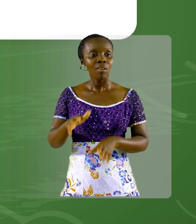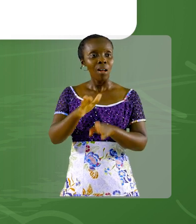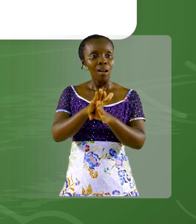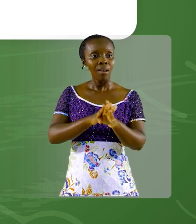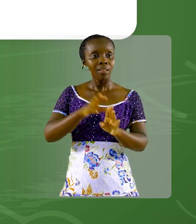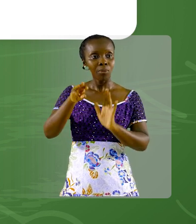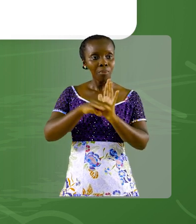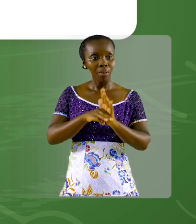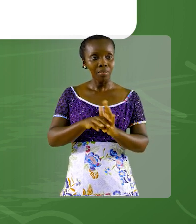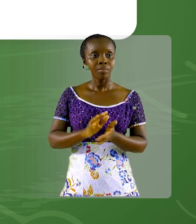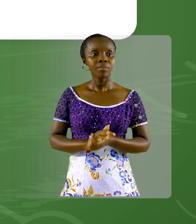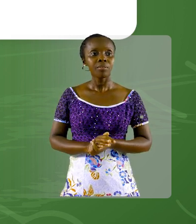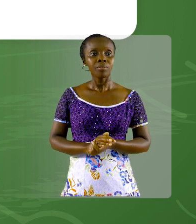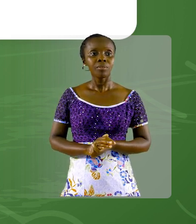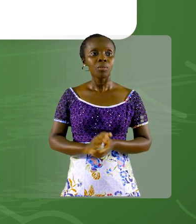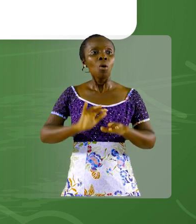Répondant à la question, comment